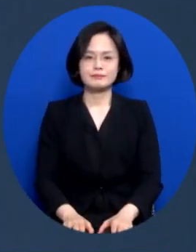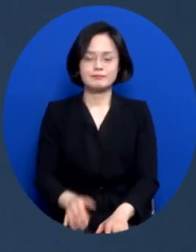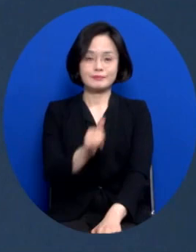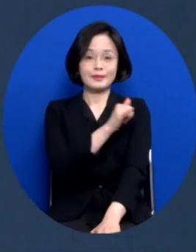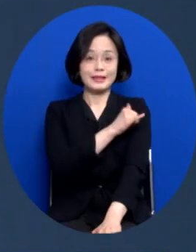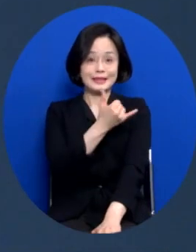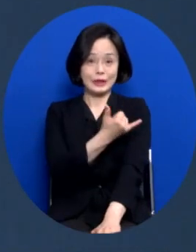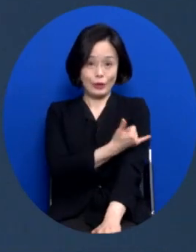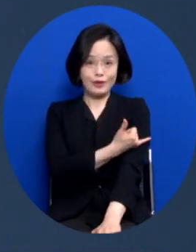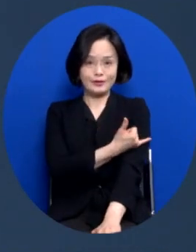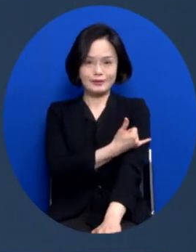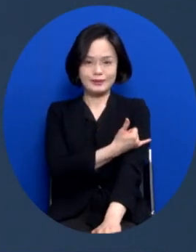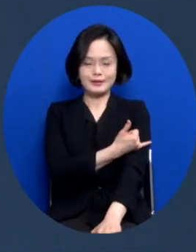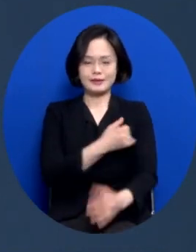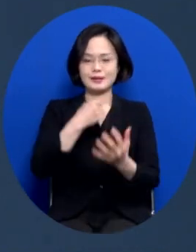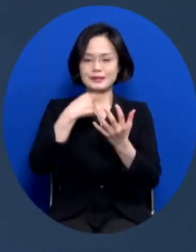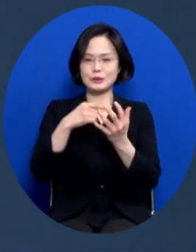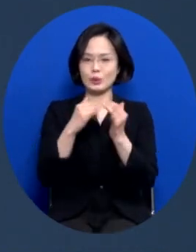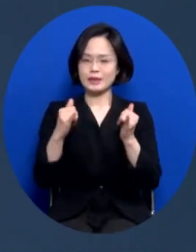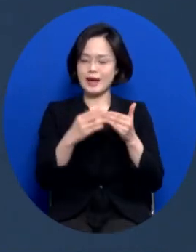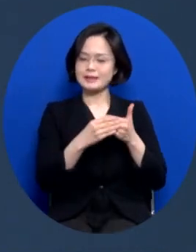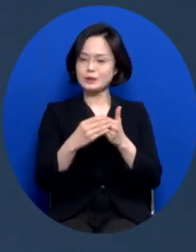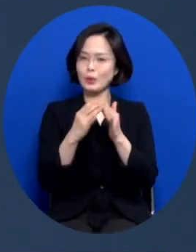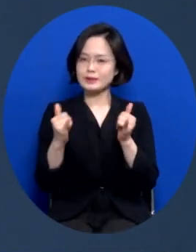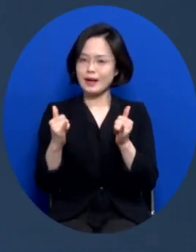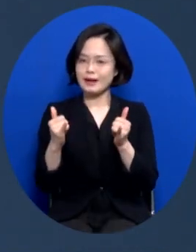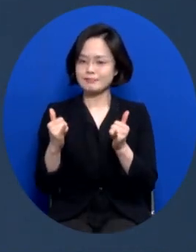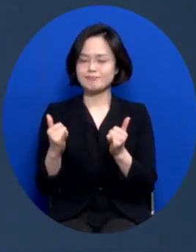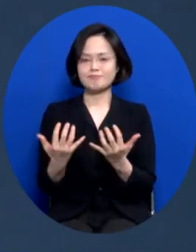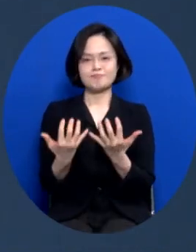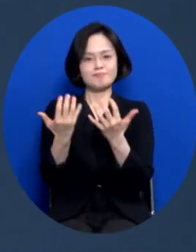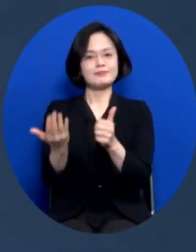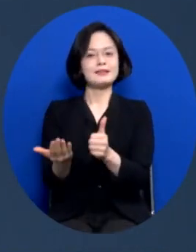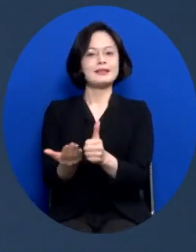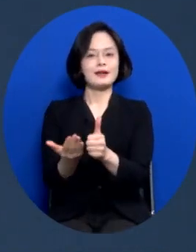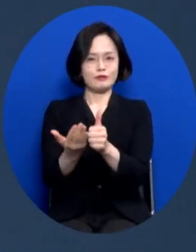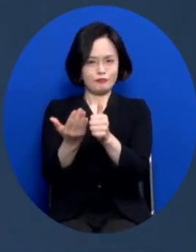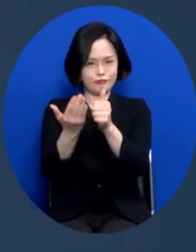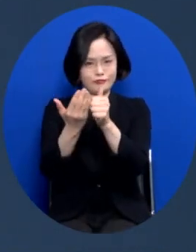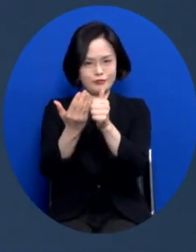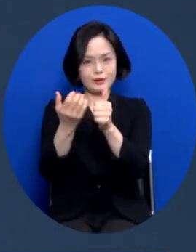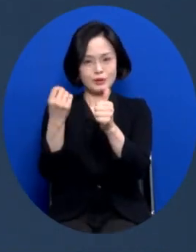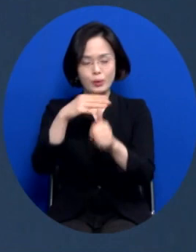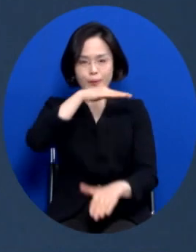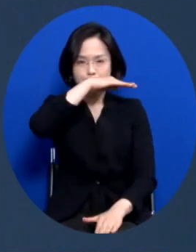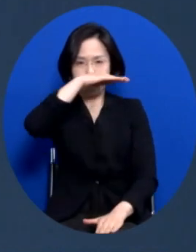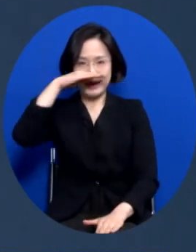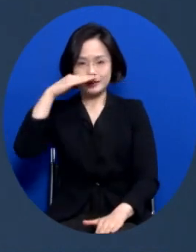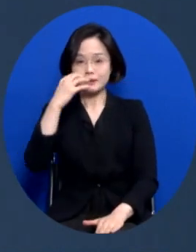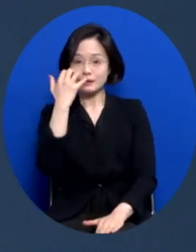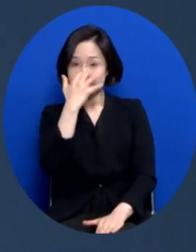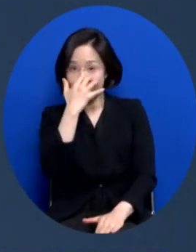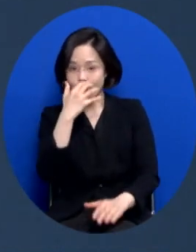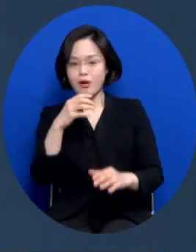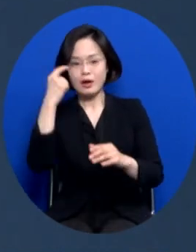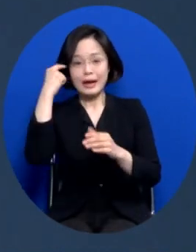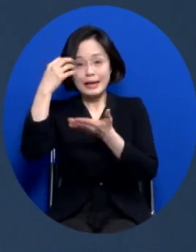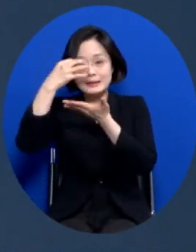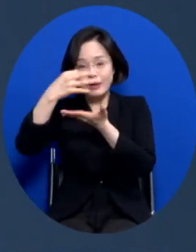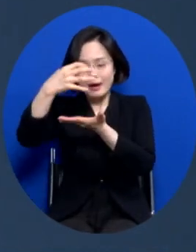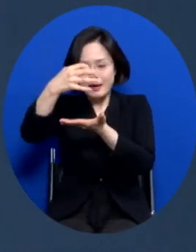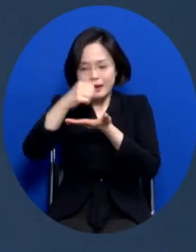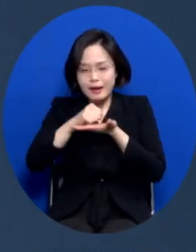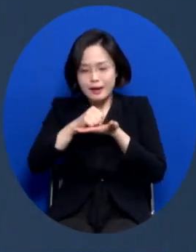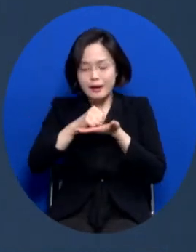양육하고 또 이성교육 강사들을 많이 세워 가야 되겠다 생각을 하고요 그리고